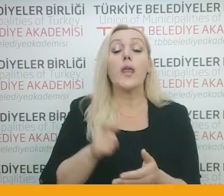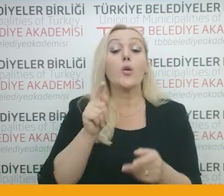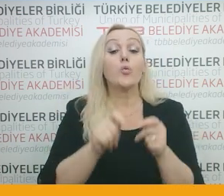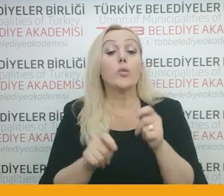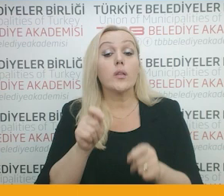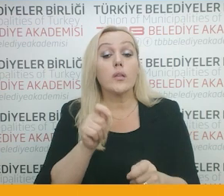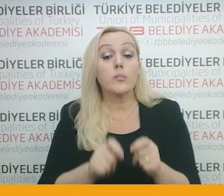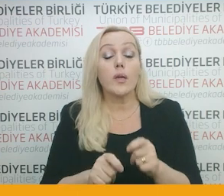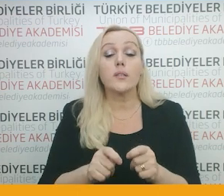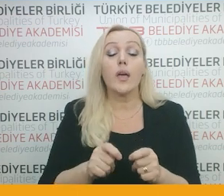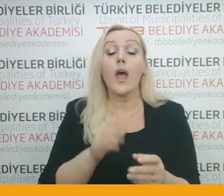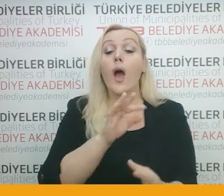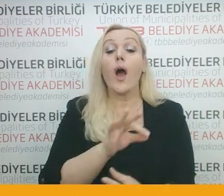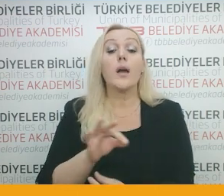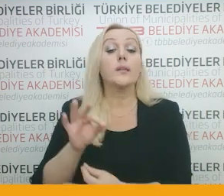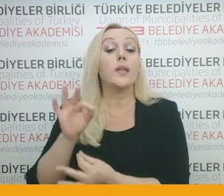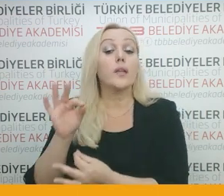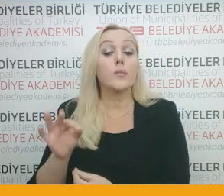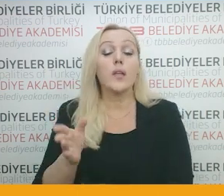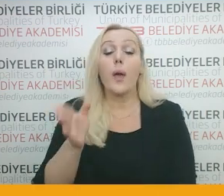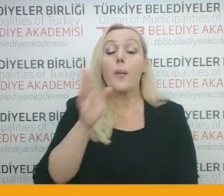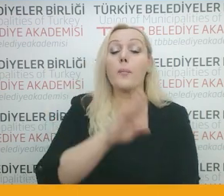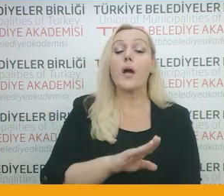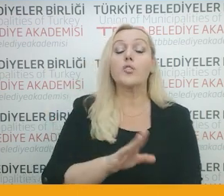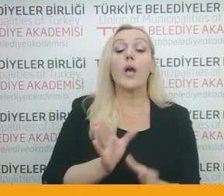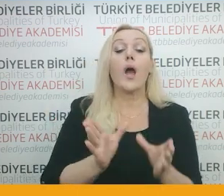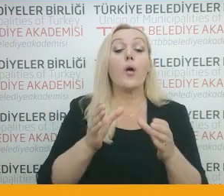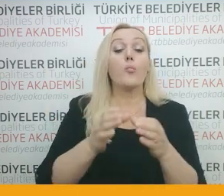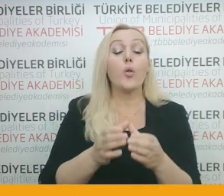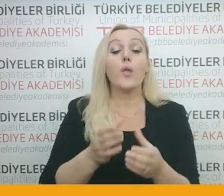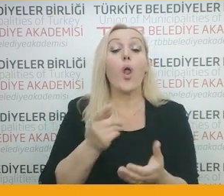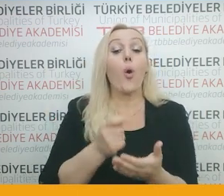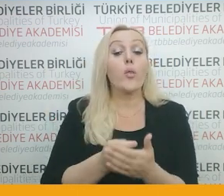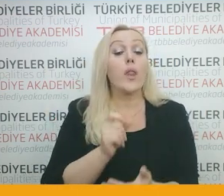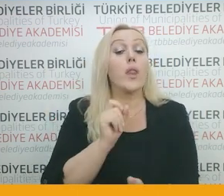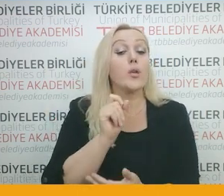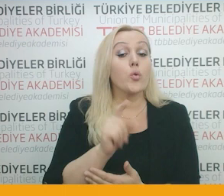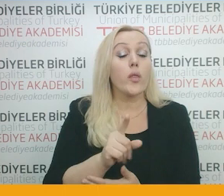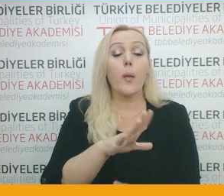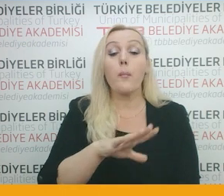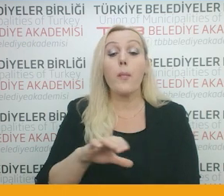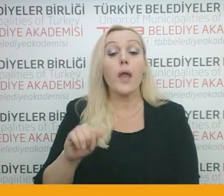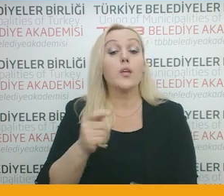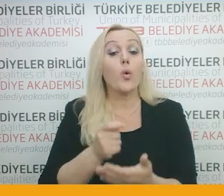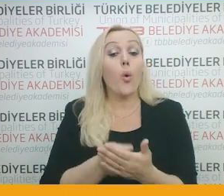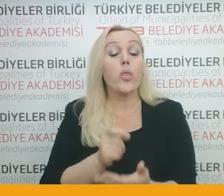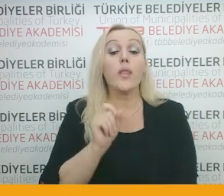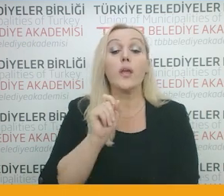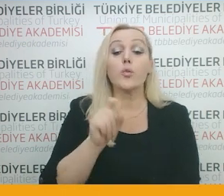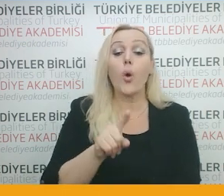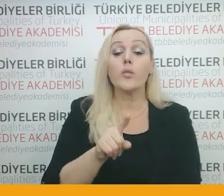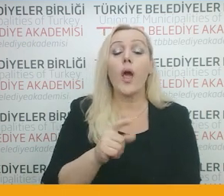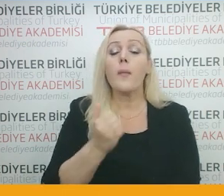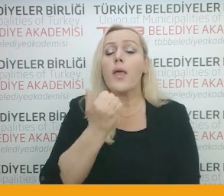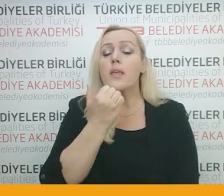kullanılması, ödeneklerin aktarılması, başka birimlere ödenek gönderme, merkezden diğer birimlere ödenek gönderme,